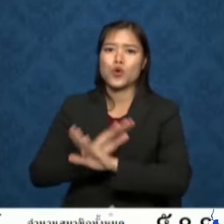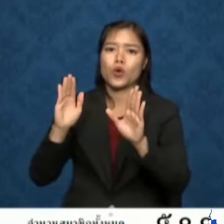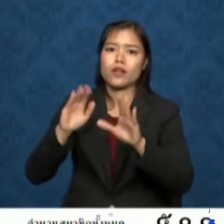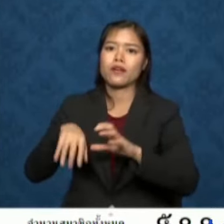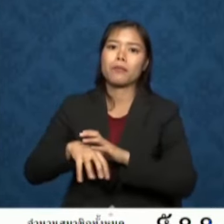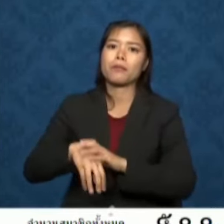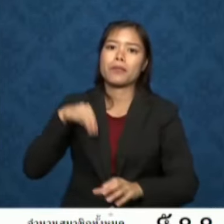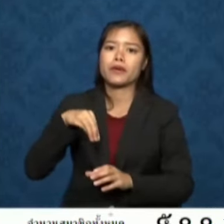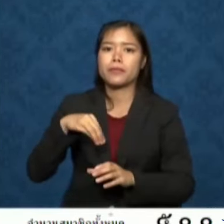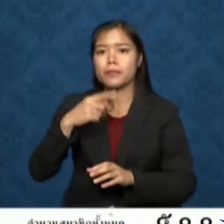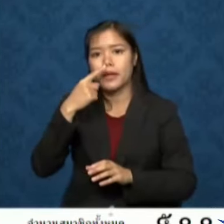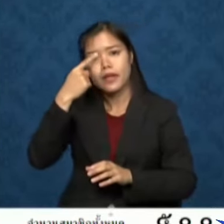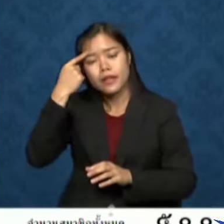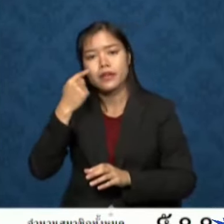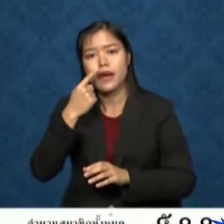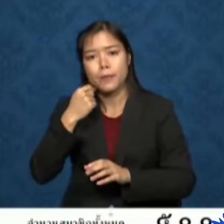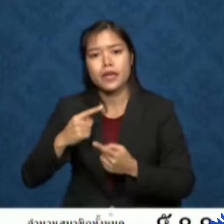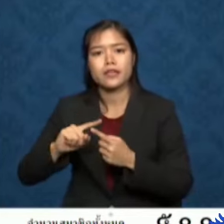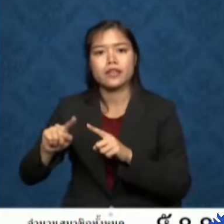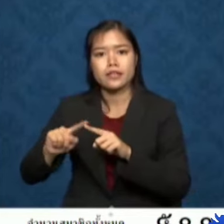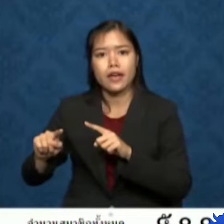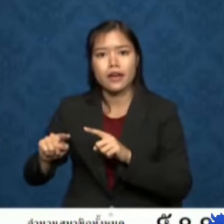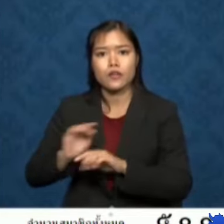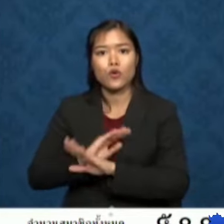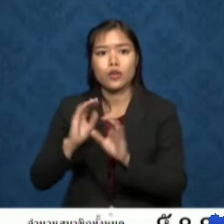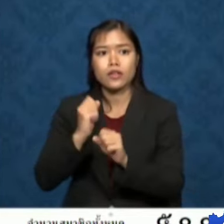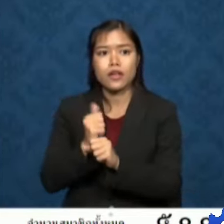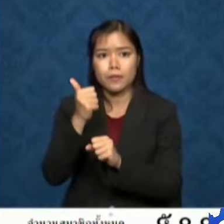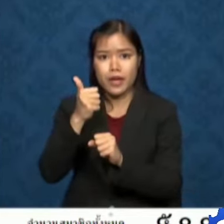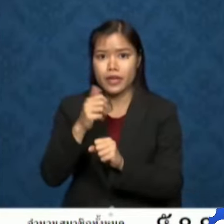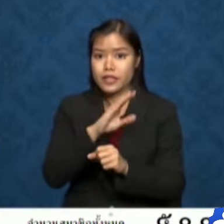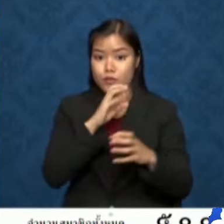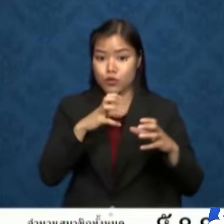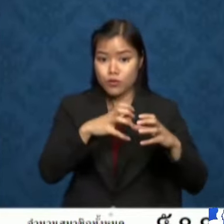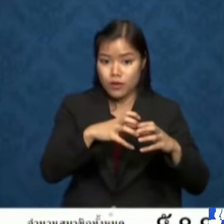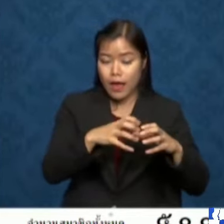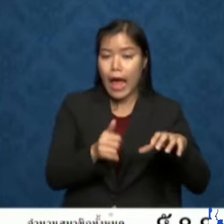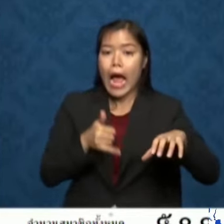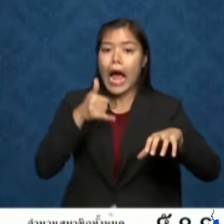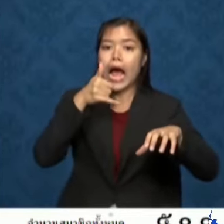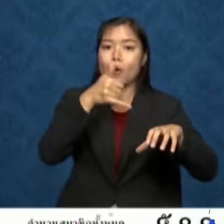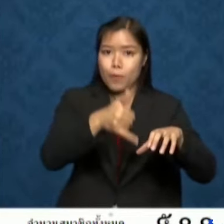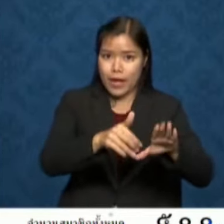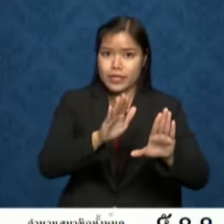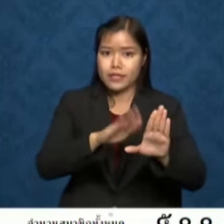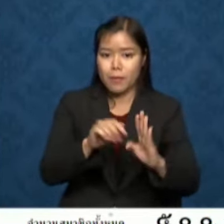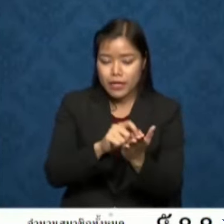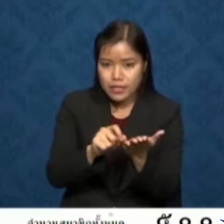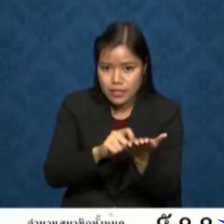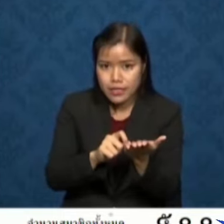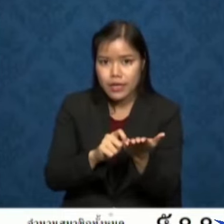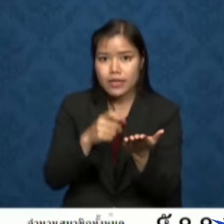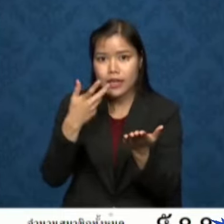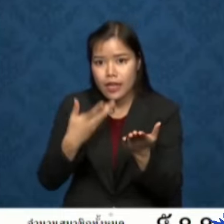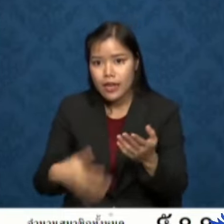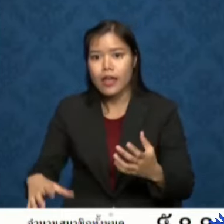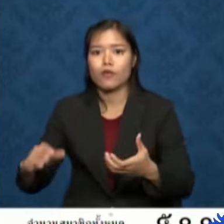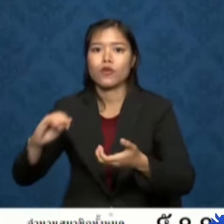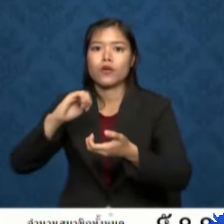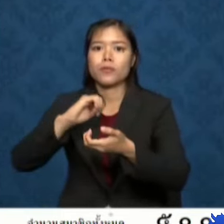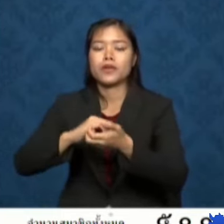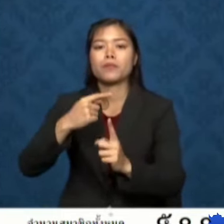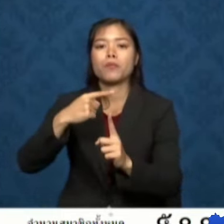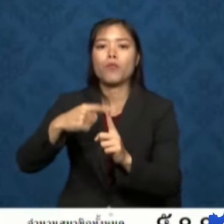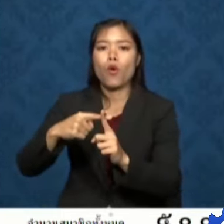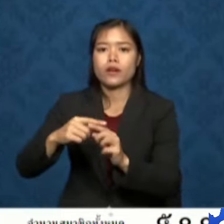ทหารได้จริงเมื่อรวมเอา 2ยอดยอดแรกคือยอดสมัครแบบ Walkอินมารวมกับยอดสมัครแบบออนไลน์เข้าด้วย